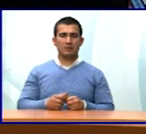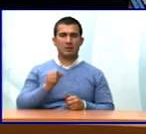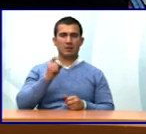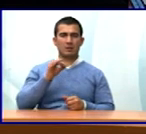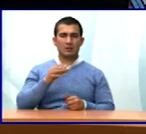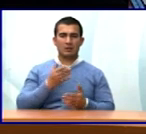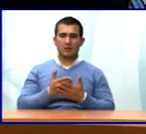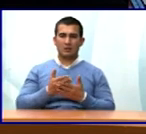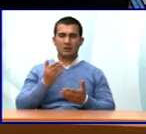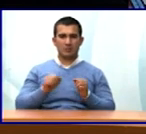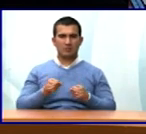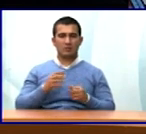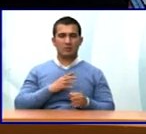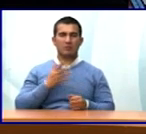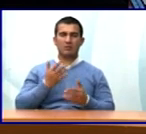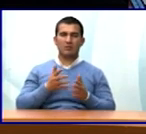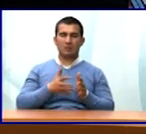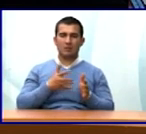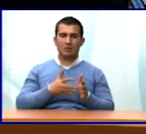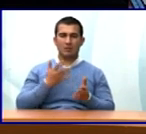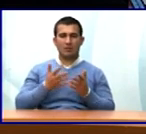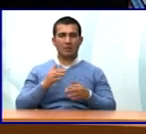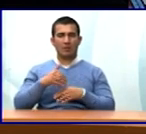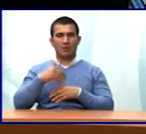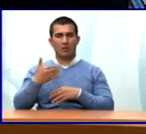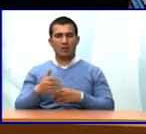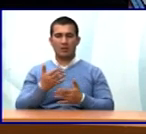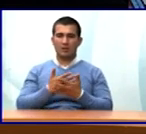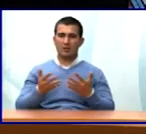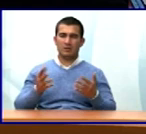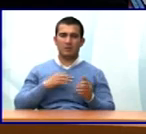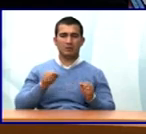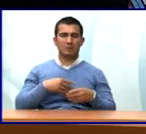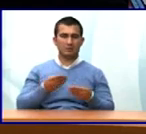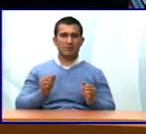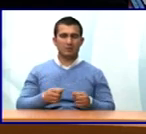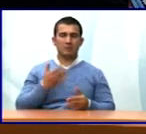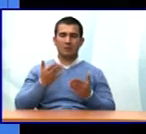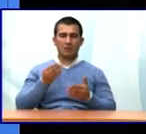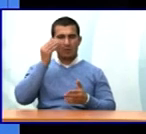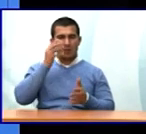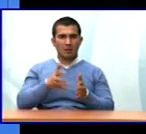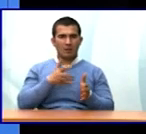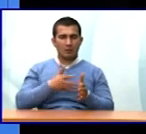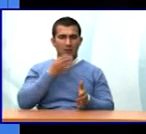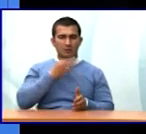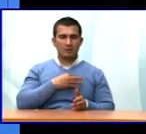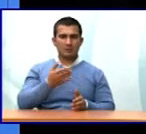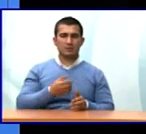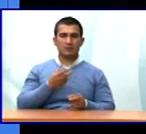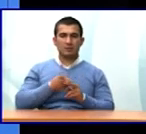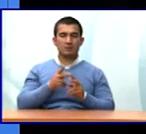Azot agarda yetishmasa yoki ortib ketsa shaklida berdik. Demak, yetishmasa nima bo'ladi? O'simlik